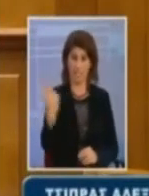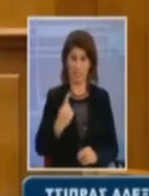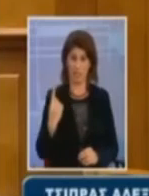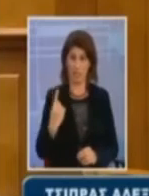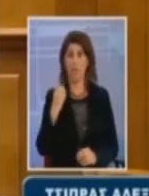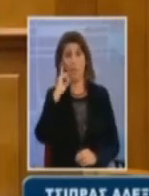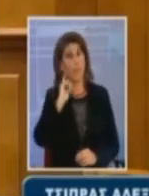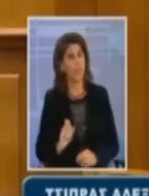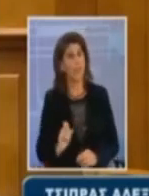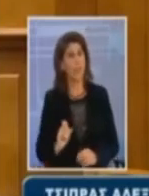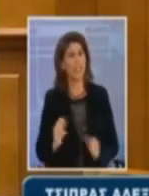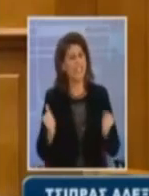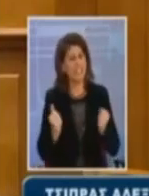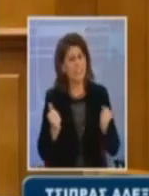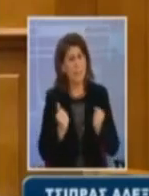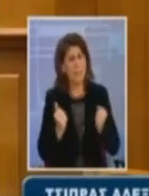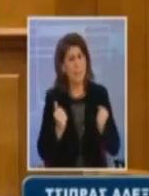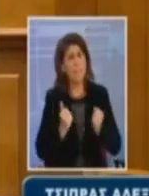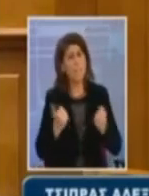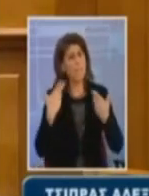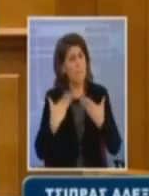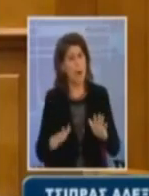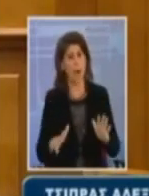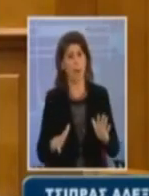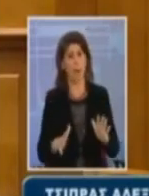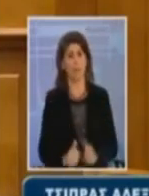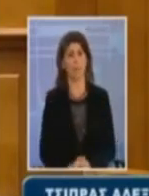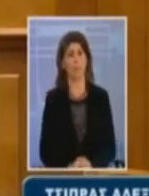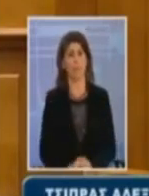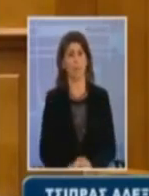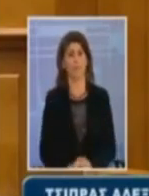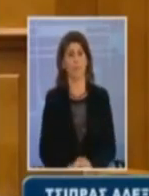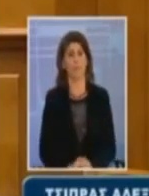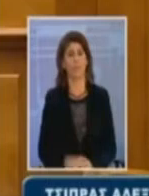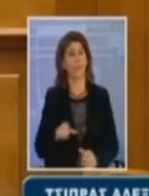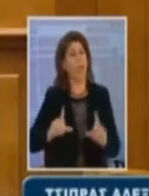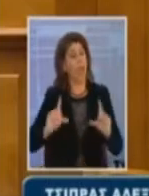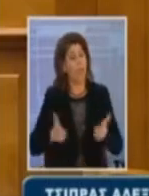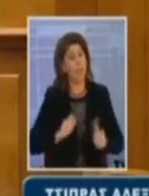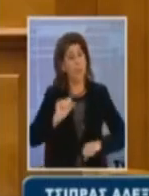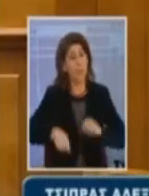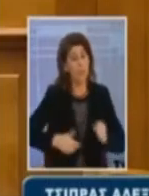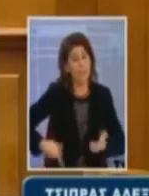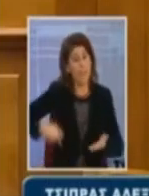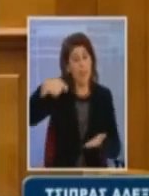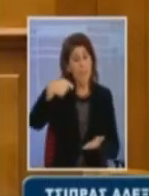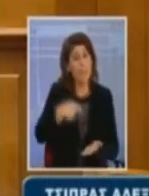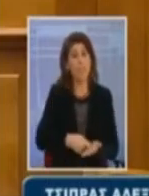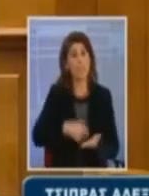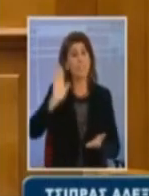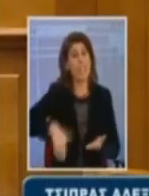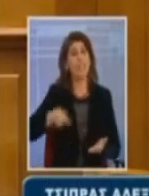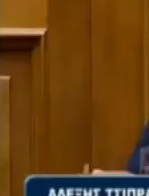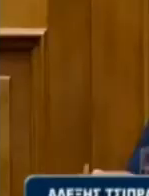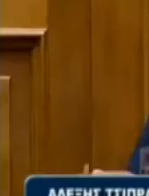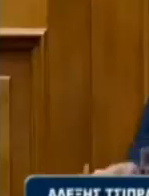και με δεδομένες τις ασφυκτικές πιέσεις που υπιστάμεθα να ανταποκριθούν στην εθνική προσπάθεια και να καταβάλουν τις